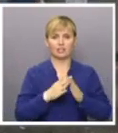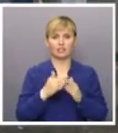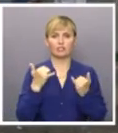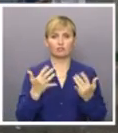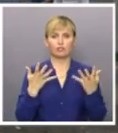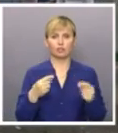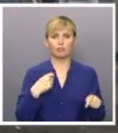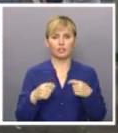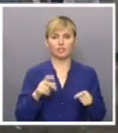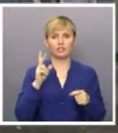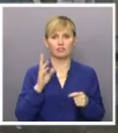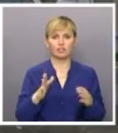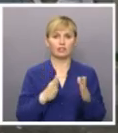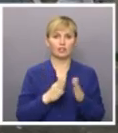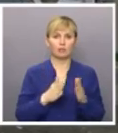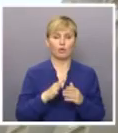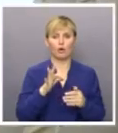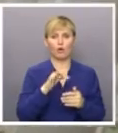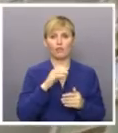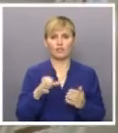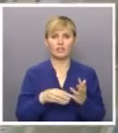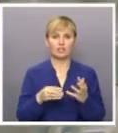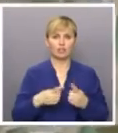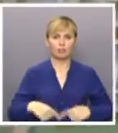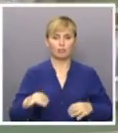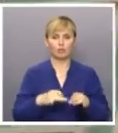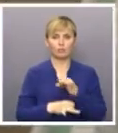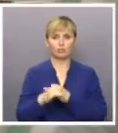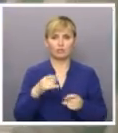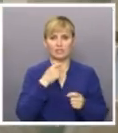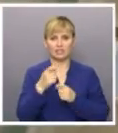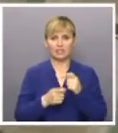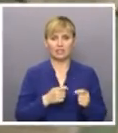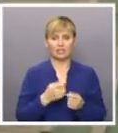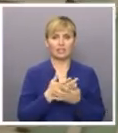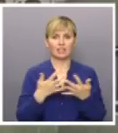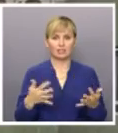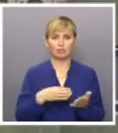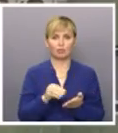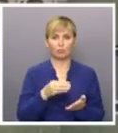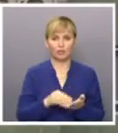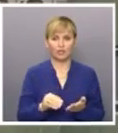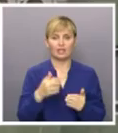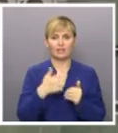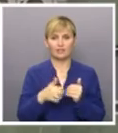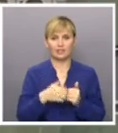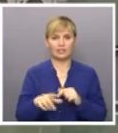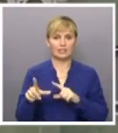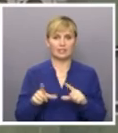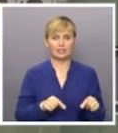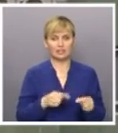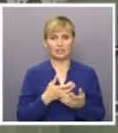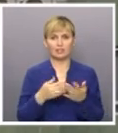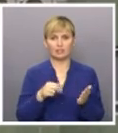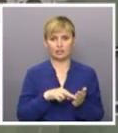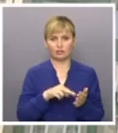сегодняшний день продавцы квартир, домов, офисов и земельных участков при обсуждении деталей сделки с потенциальными покупателями в среднем скидывают с заявленной